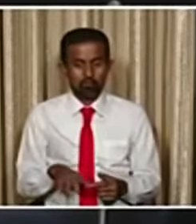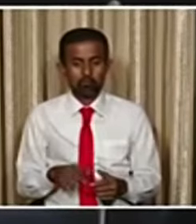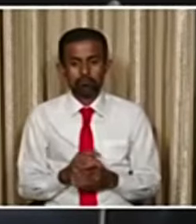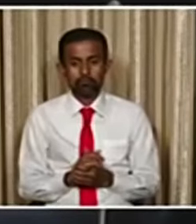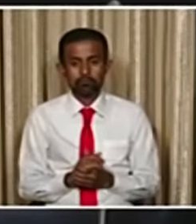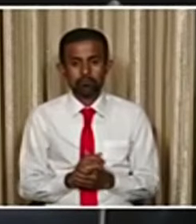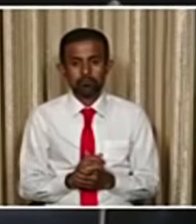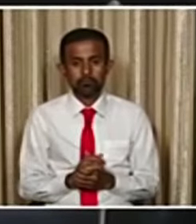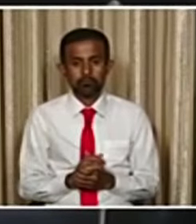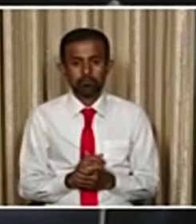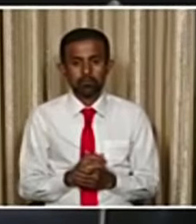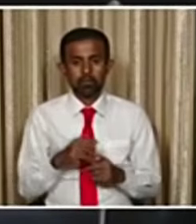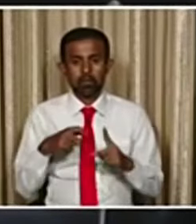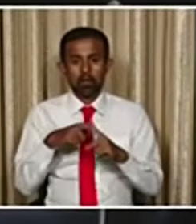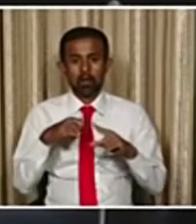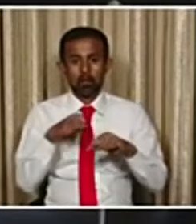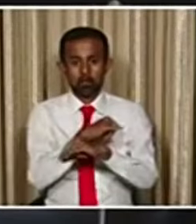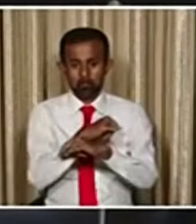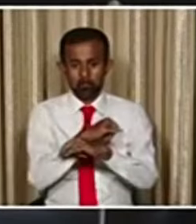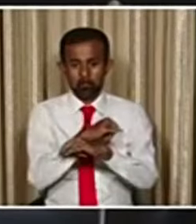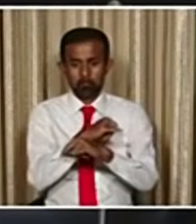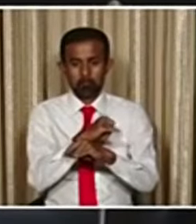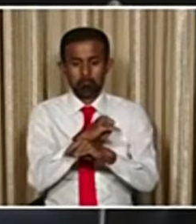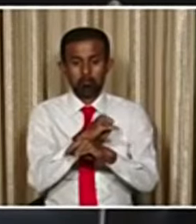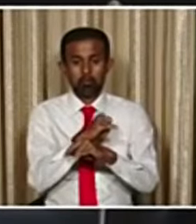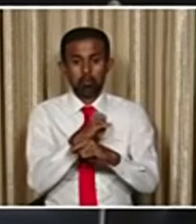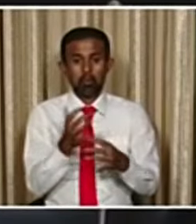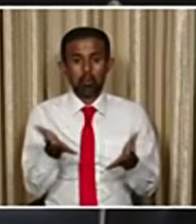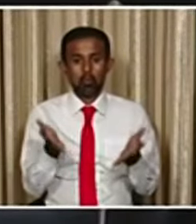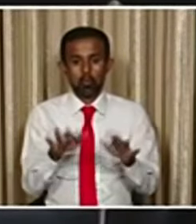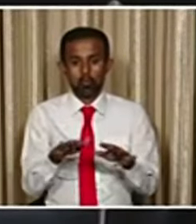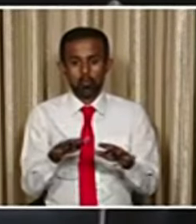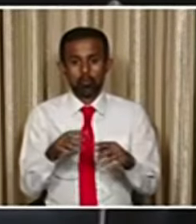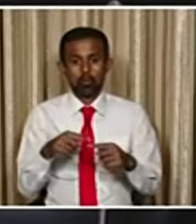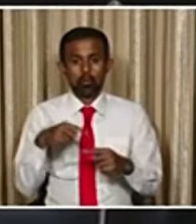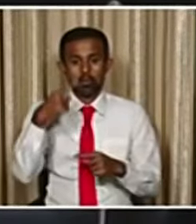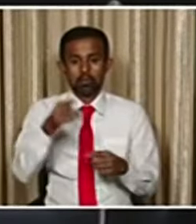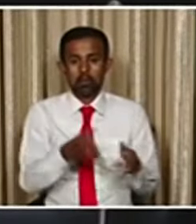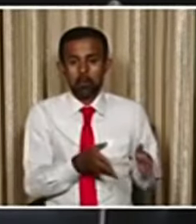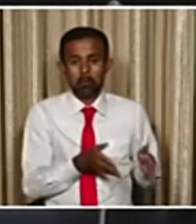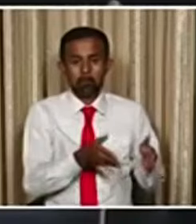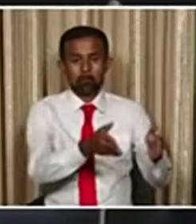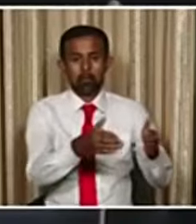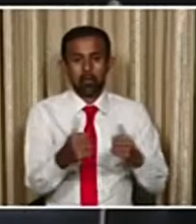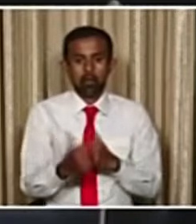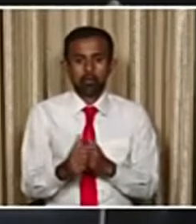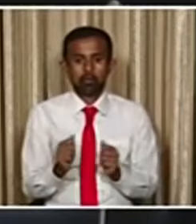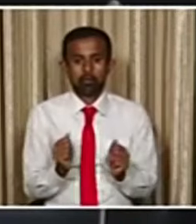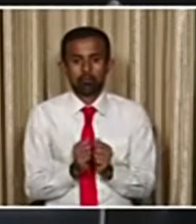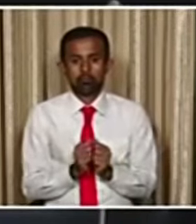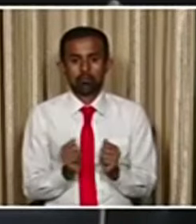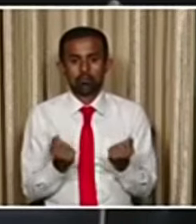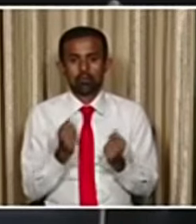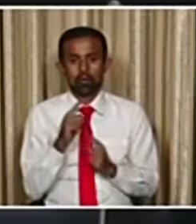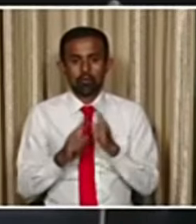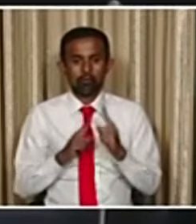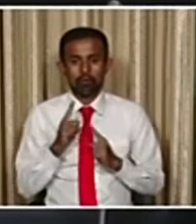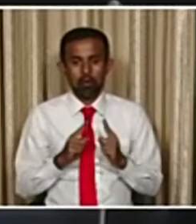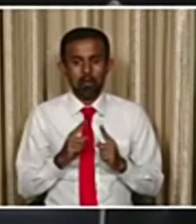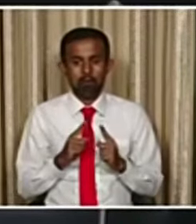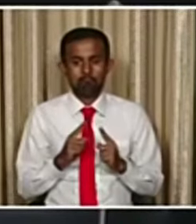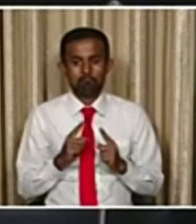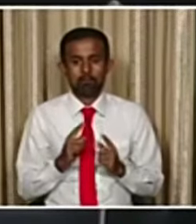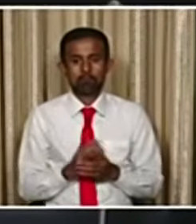අර කටුනායක ගුවන් තොටුපළේ ඊළඟ පරියන්තය හදන වැඩ ආරම්භ කිරීම සඳහා සාකච්ඡා කරමින්